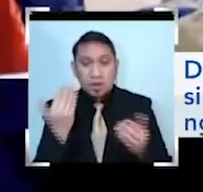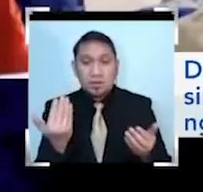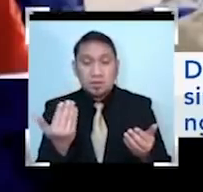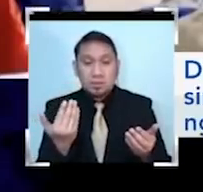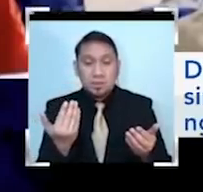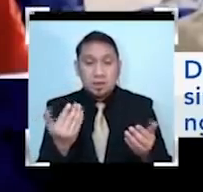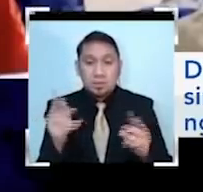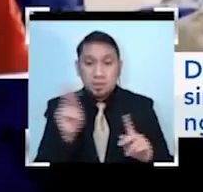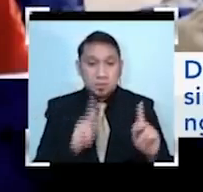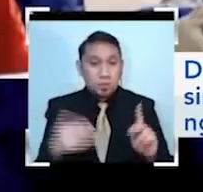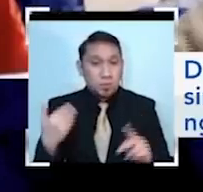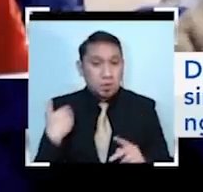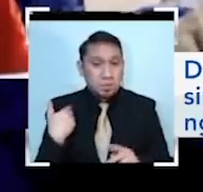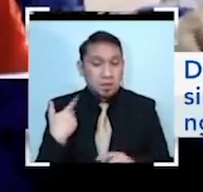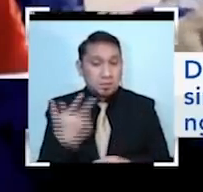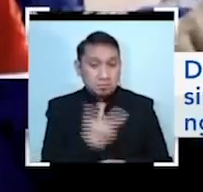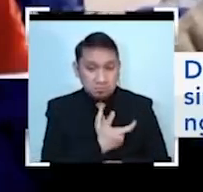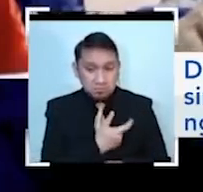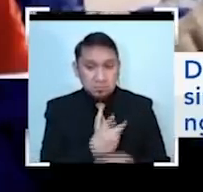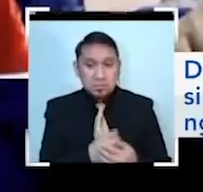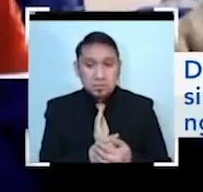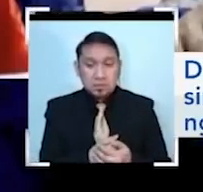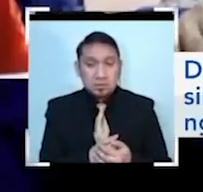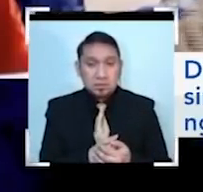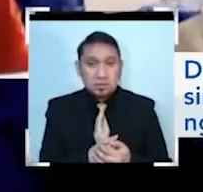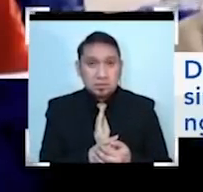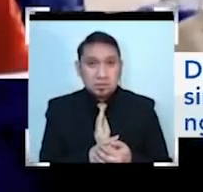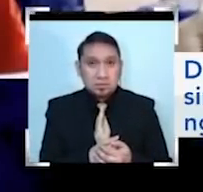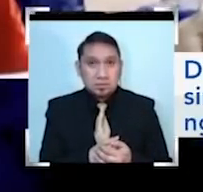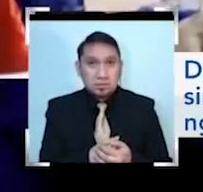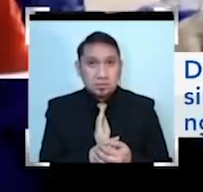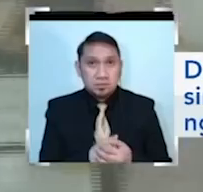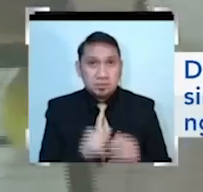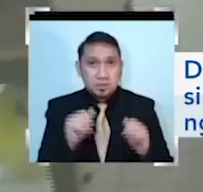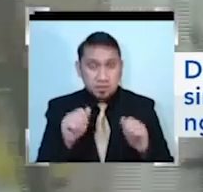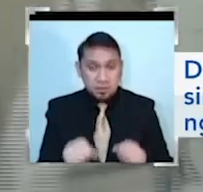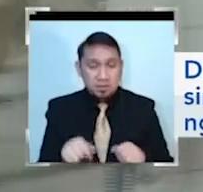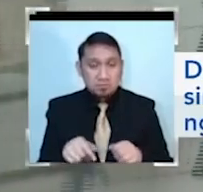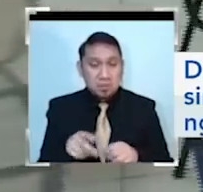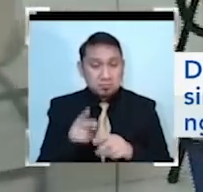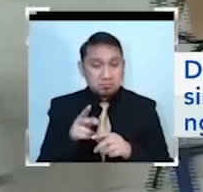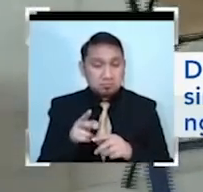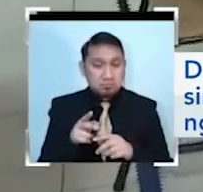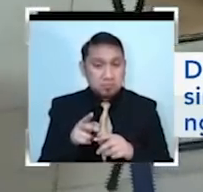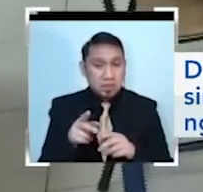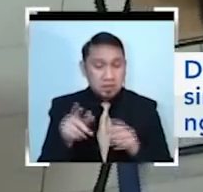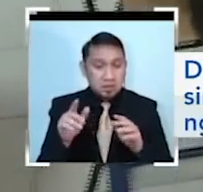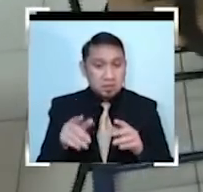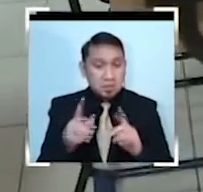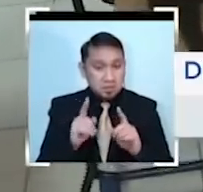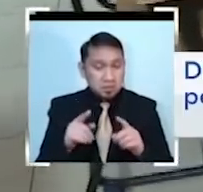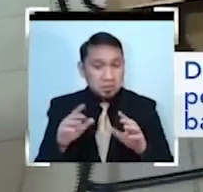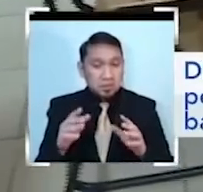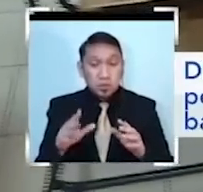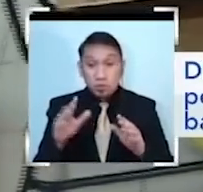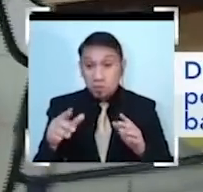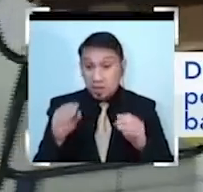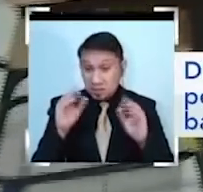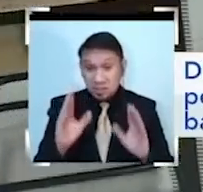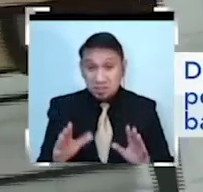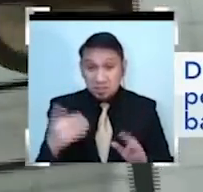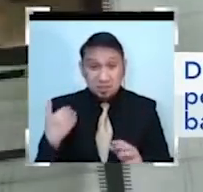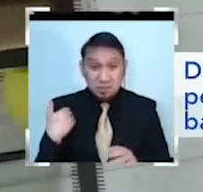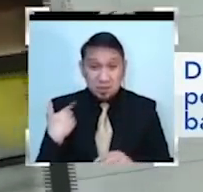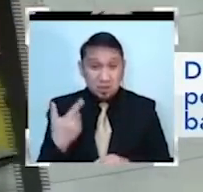na mag-handle ng ating face-to-face. Ang mga hindi bakunadong guro at school personnel pwede